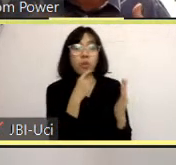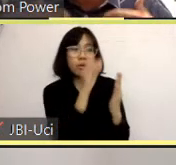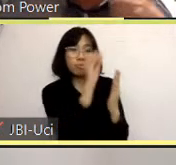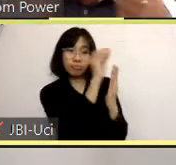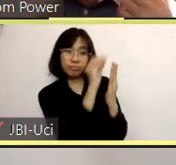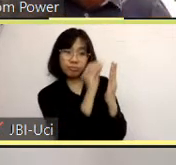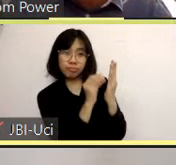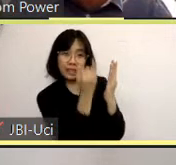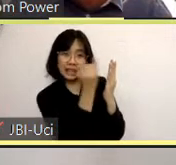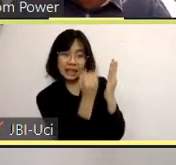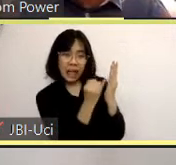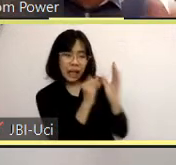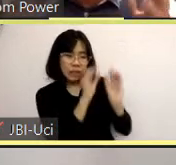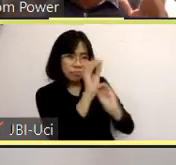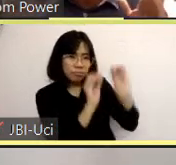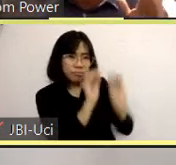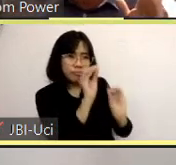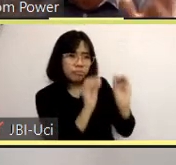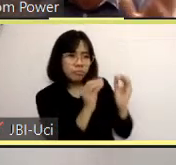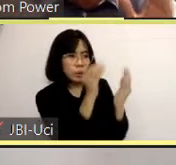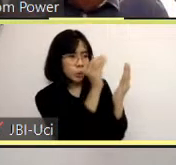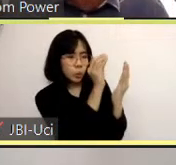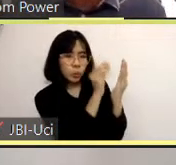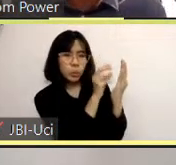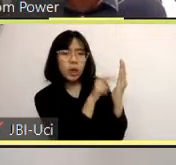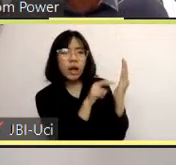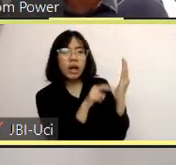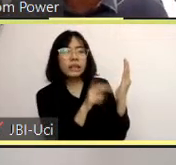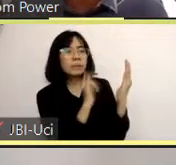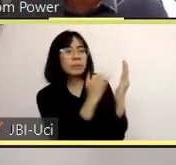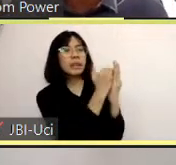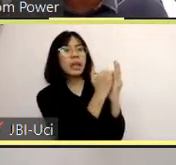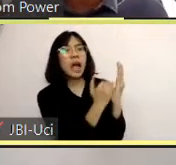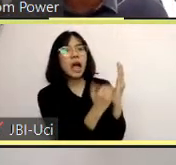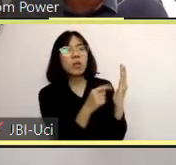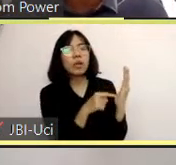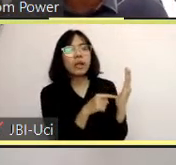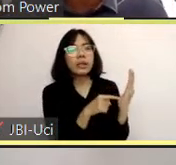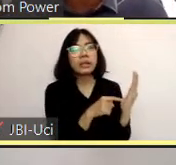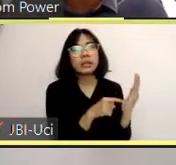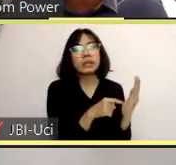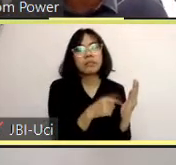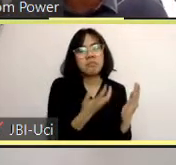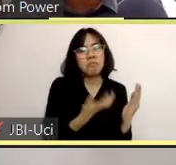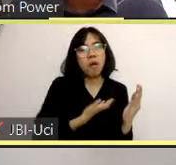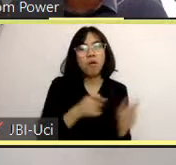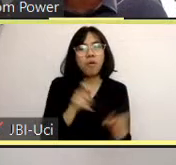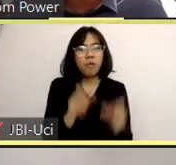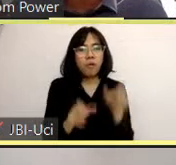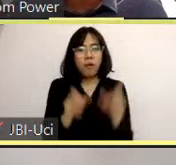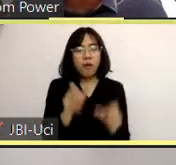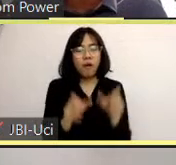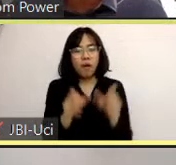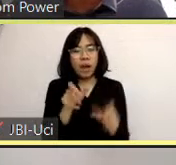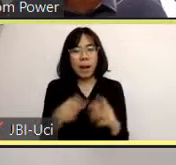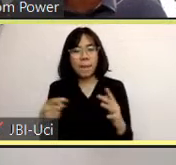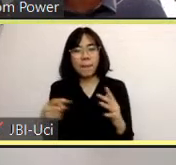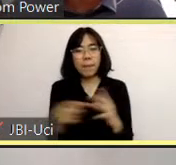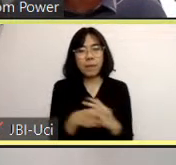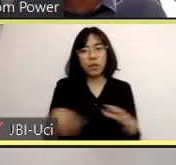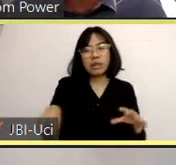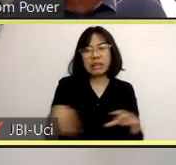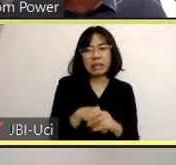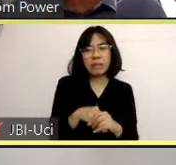secara strategis berupaya agar jumlah partisipan dalam pemilu itu sangat